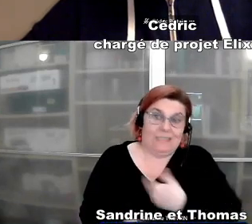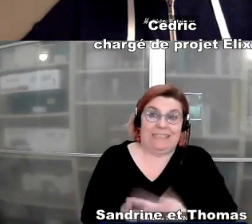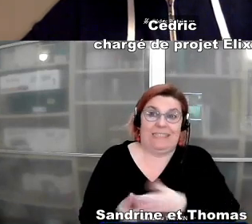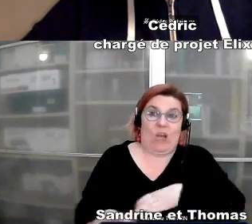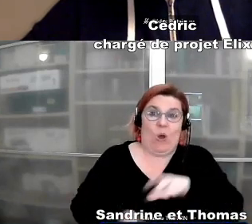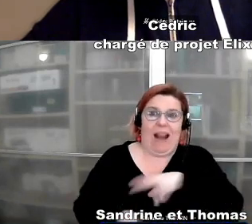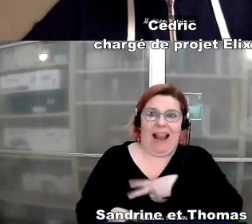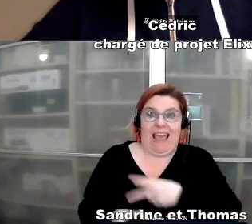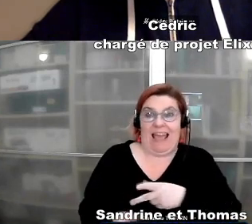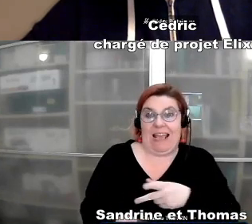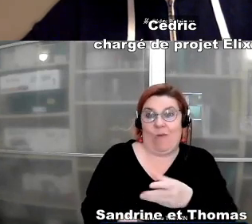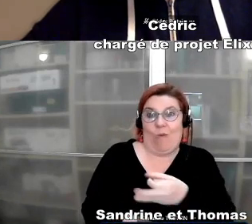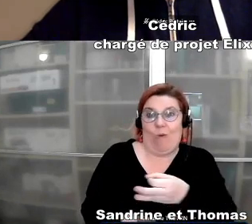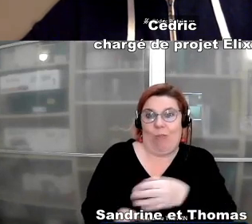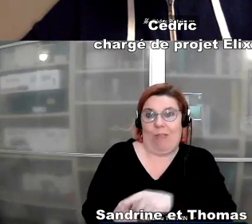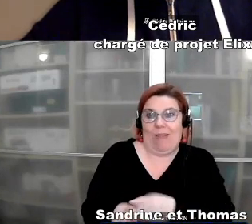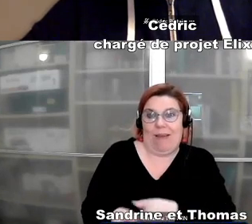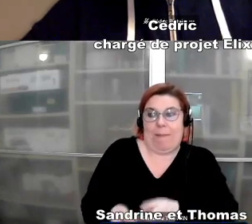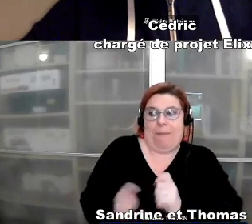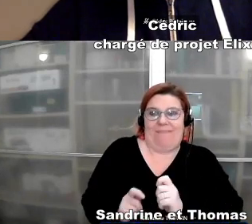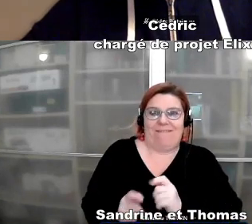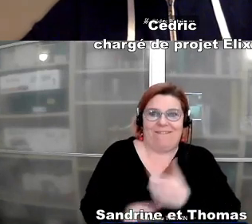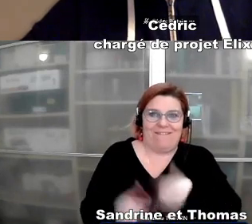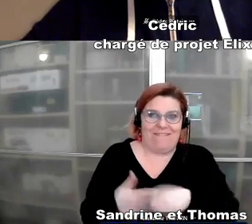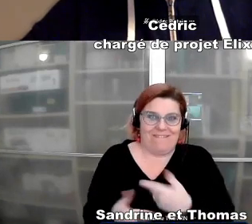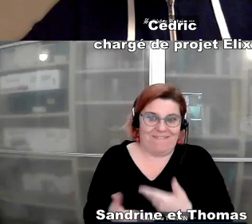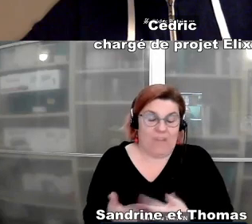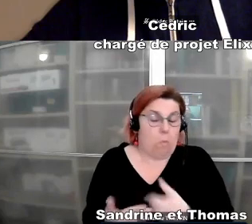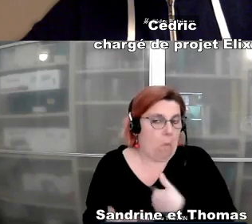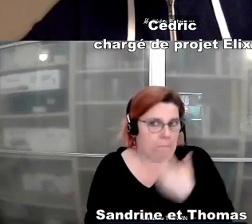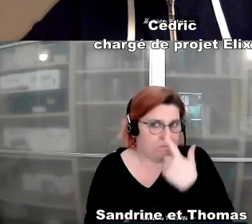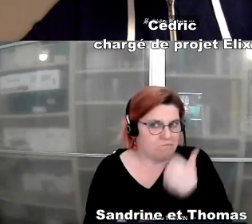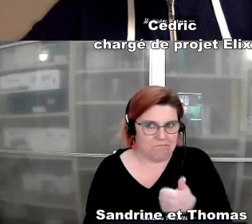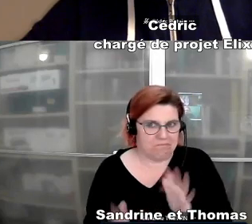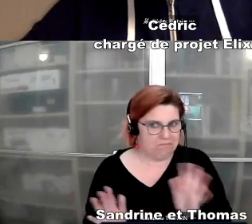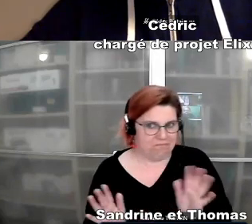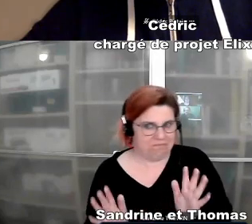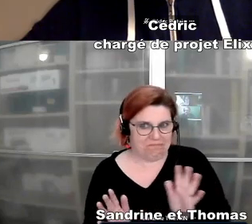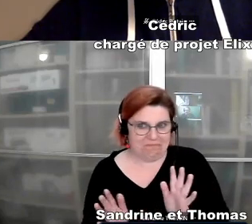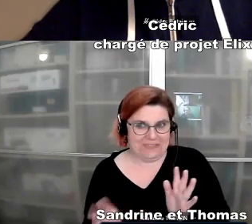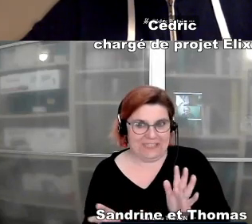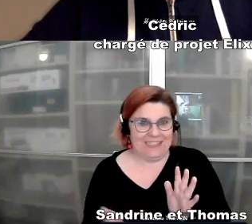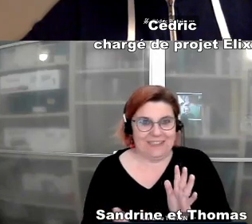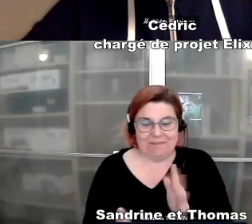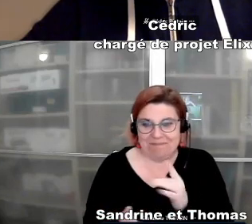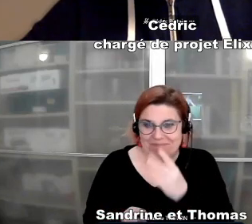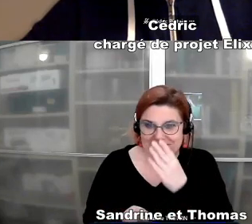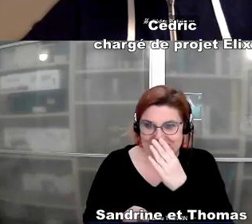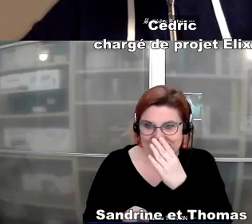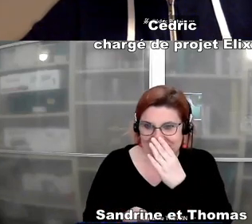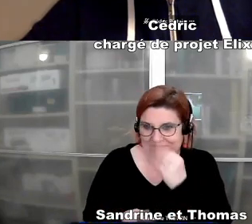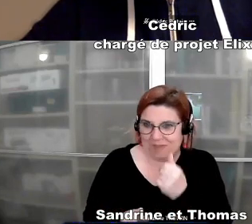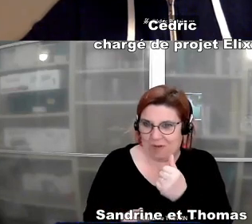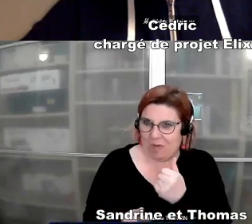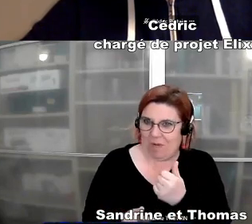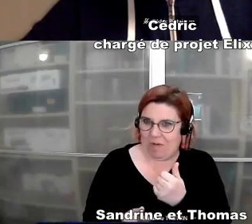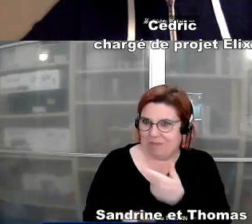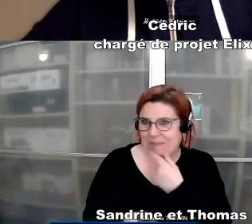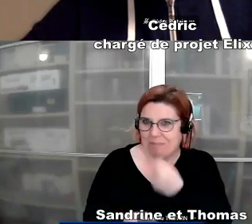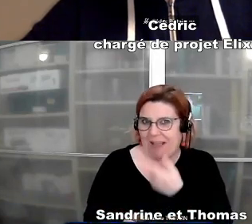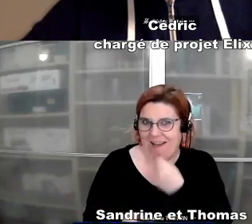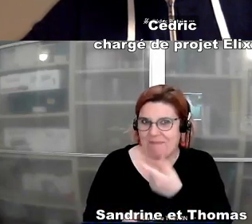attribué un petit peu naturellement ce signe. Alors moi, ça me va très bien. Je trouve même que c'est très très